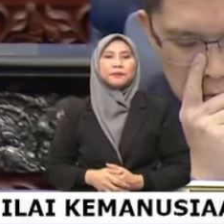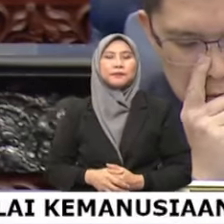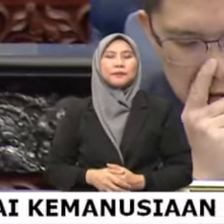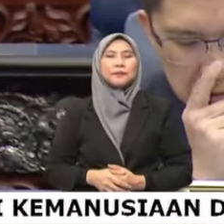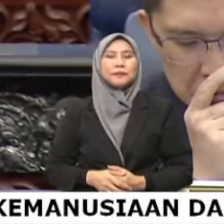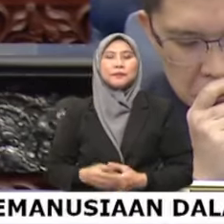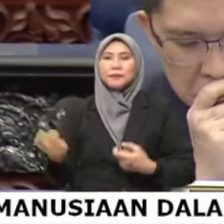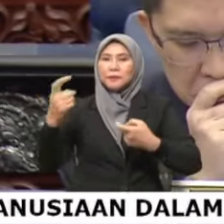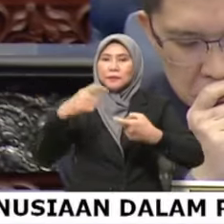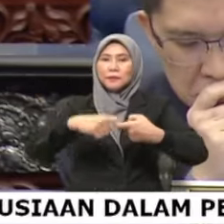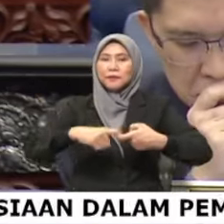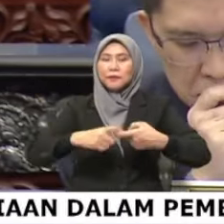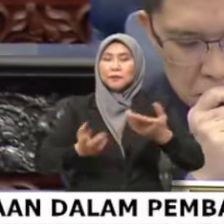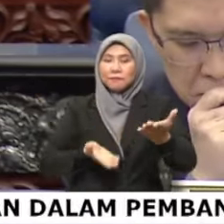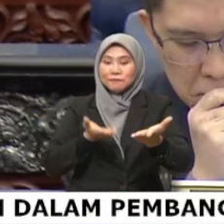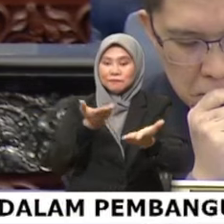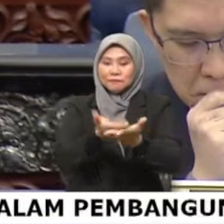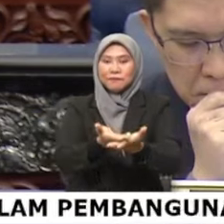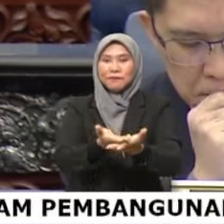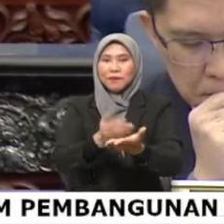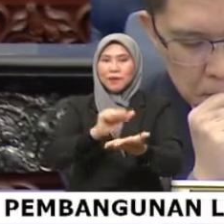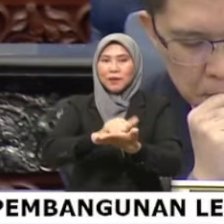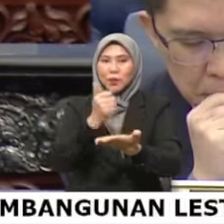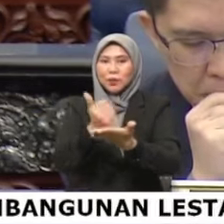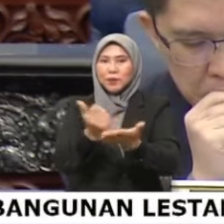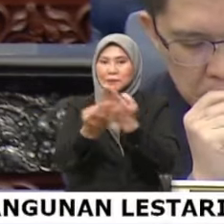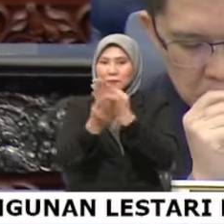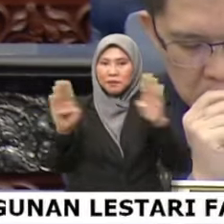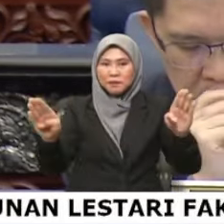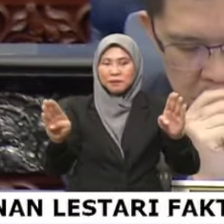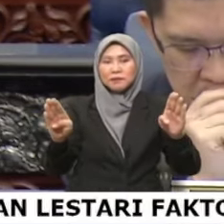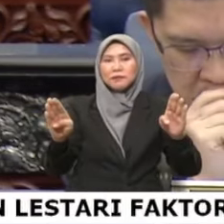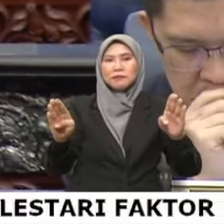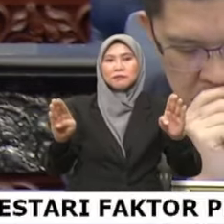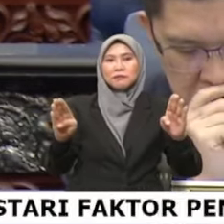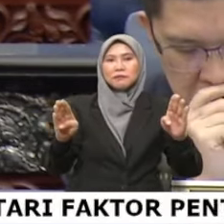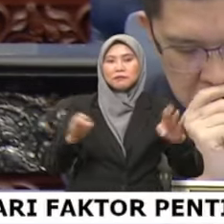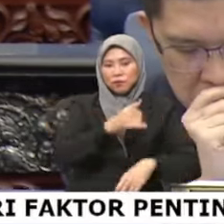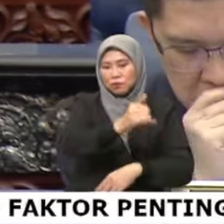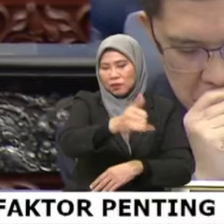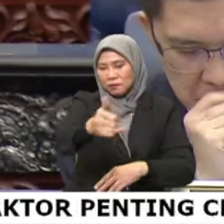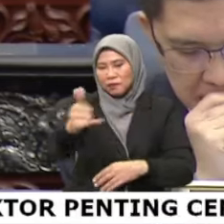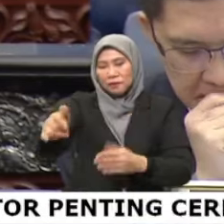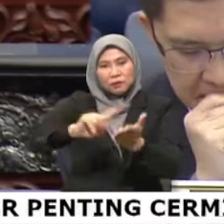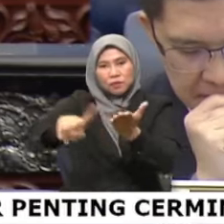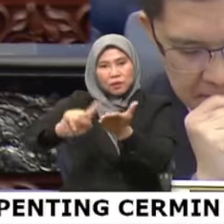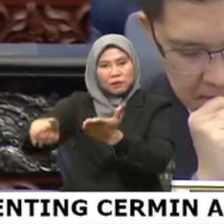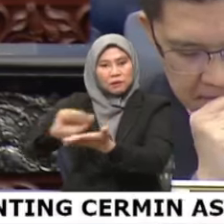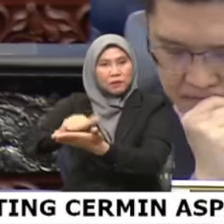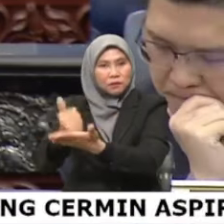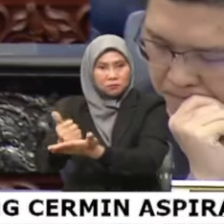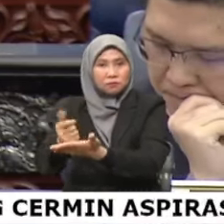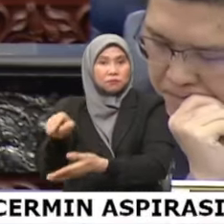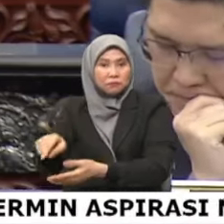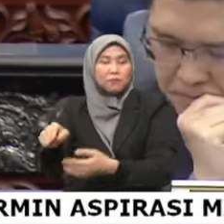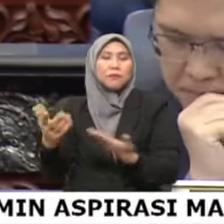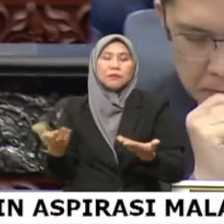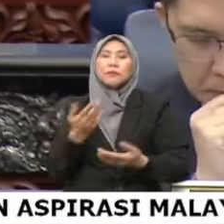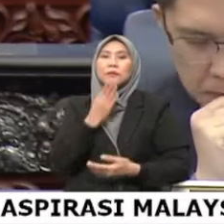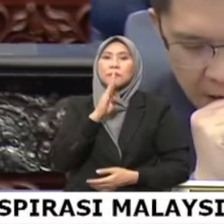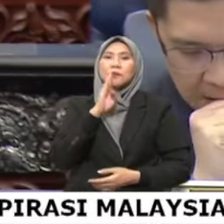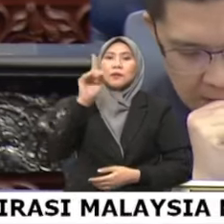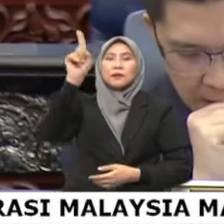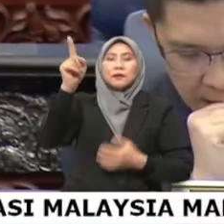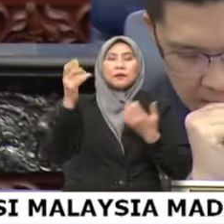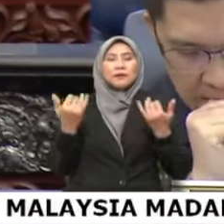iaitu berkenaan dengan cadangan audit bebas untuk diadakan secara berkala. Buat masa ini, Alhamdulillah, kerajaan